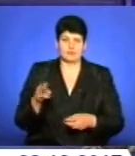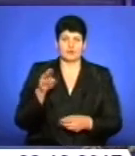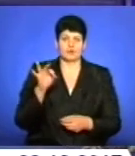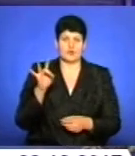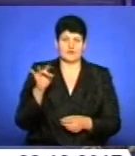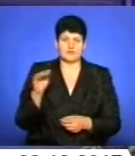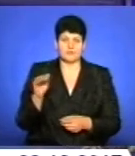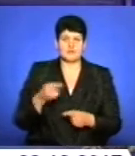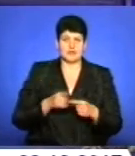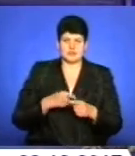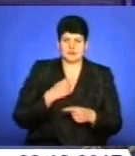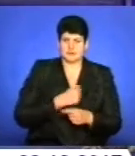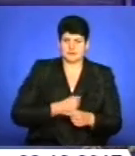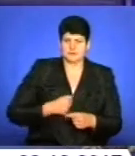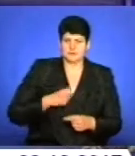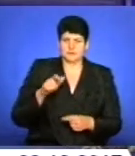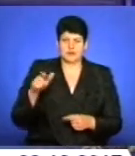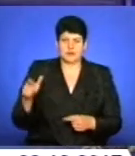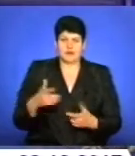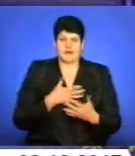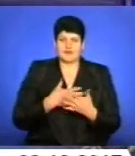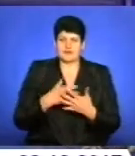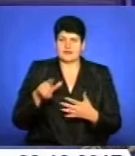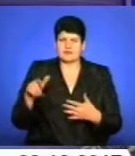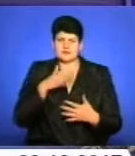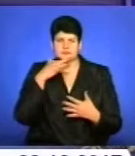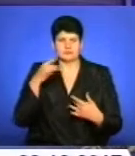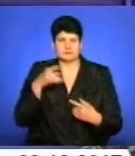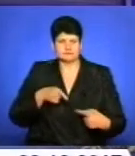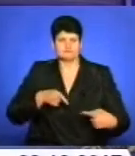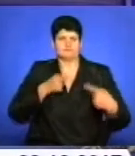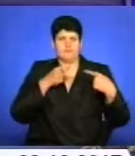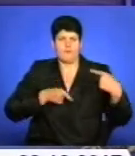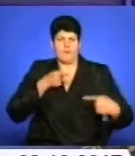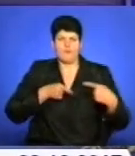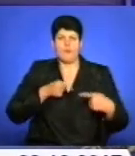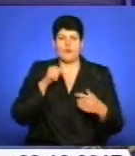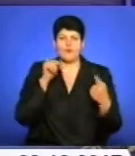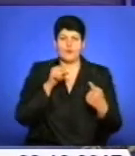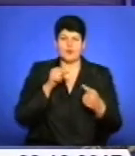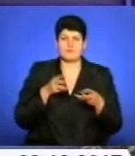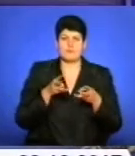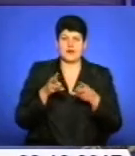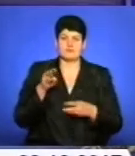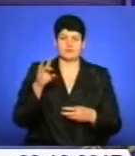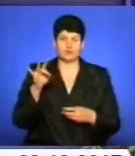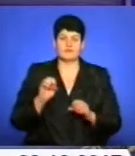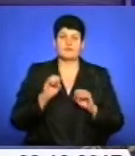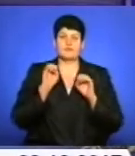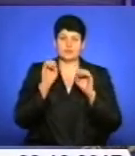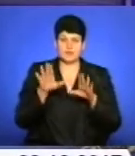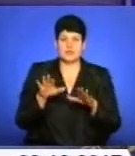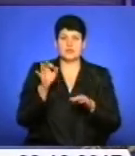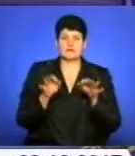Таке рішення обурило тернополян. Активісти неодноразово протестували проти палива на торфі і подали до Київського окружного суду позови